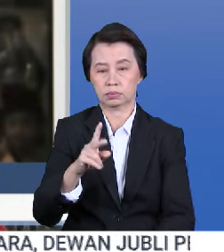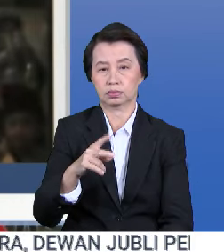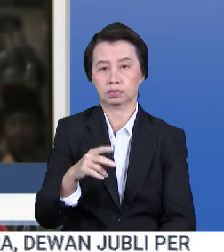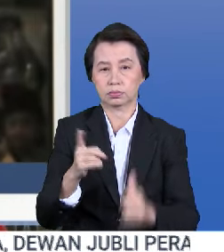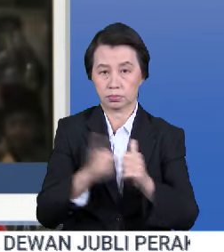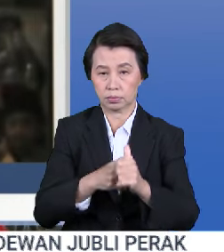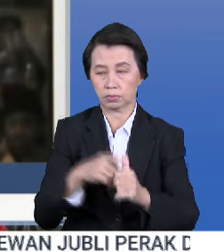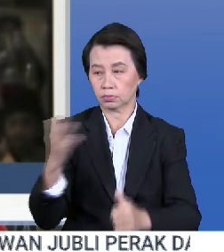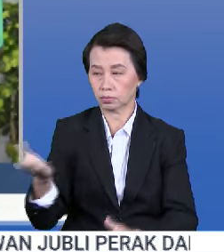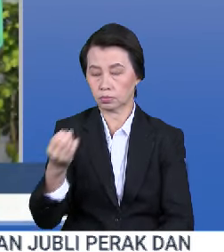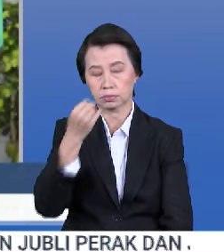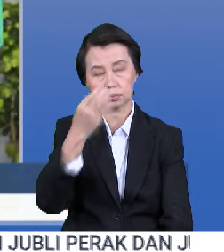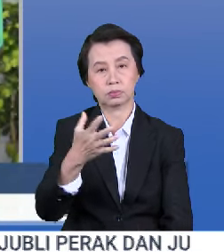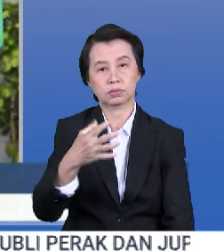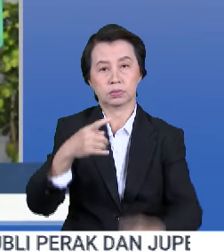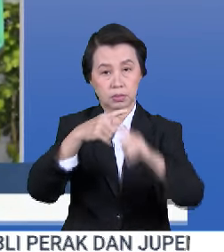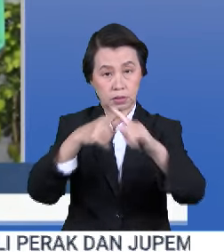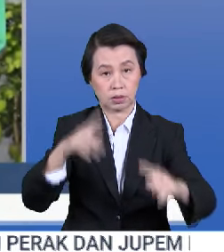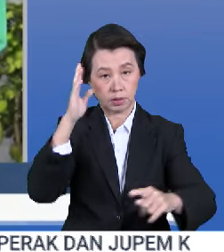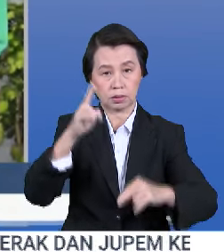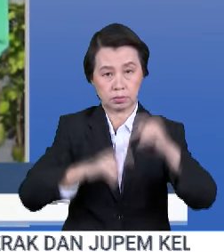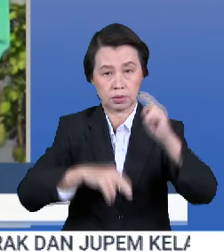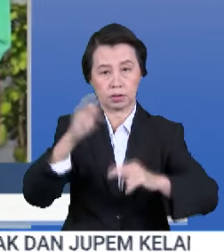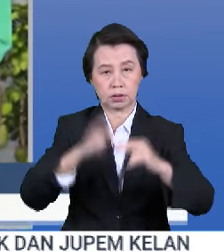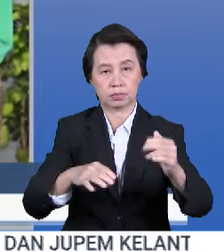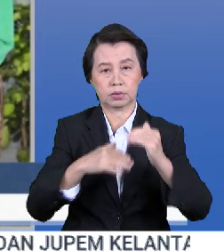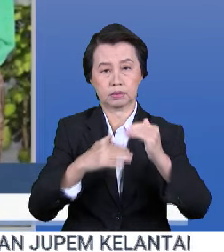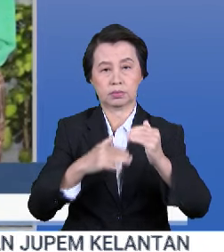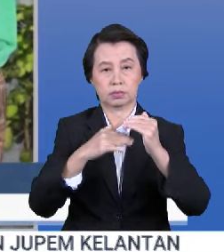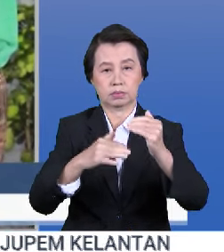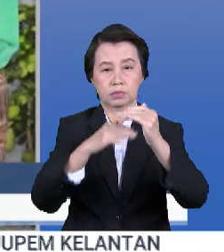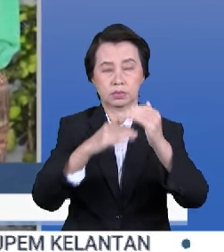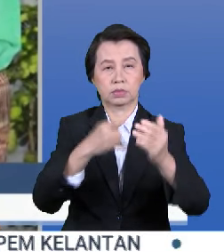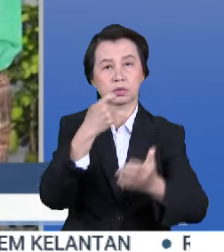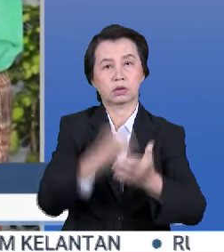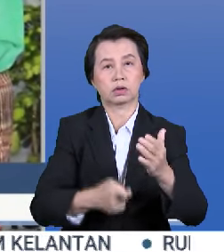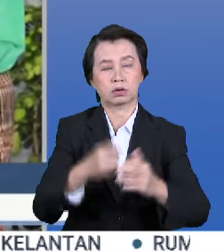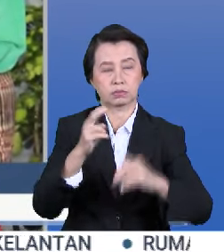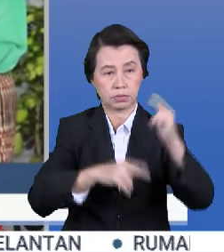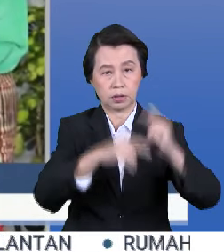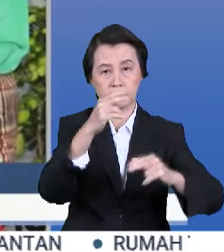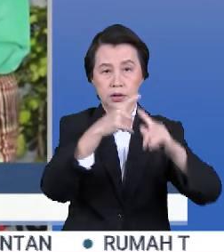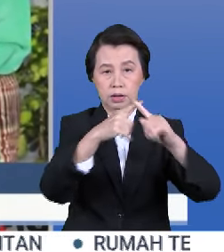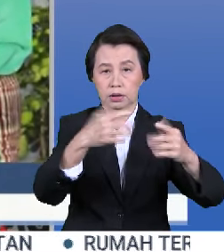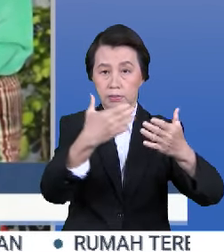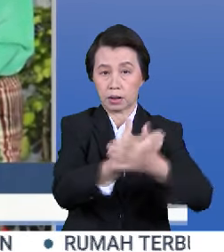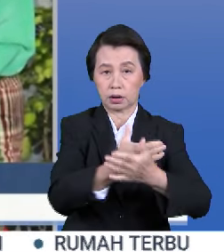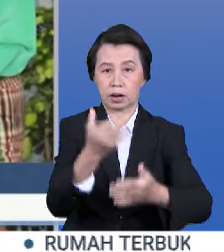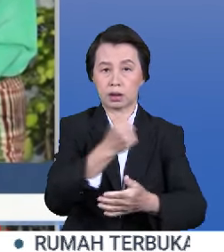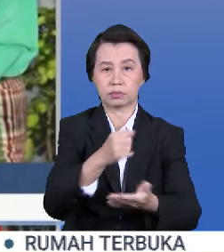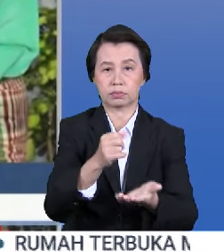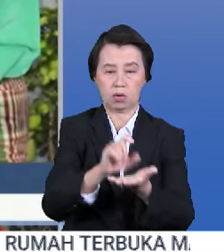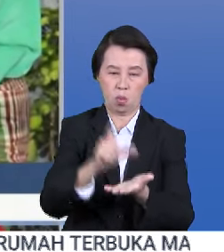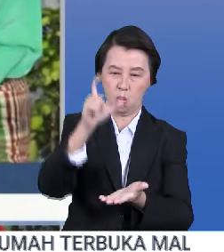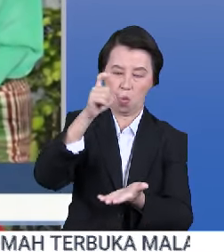Allah memberitahu Dewa tersebut akan dibina secara bertingkat memenangkan kos bagi pembinaan dewan baru itu memakan belanja